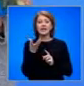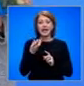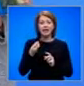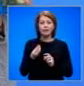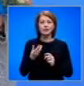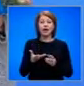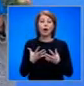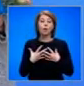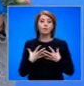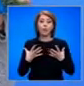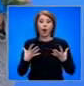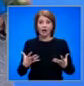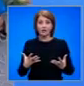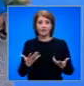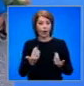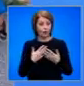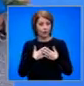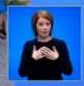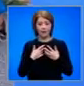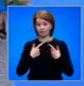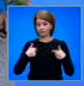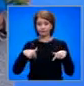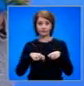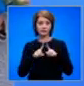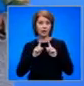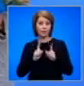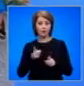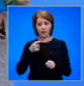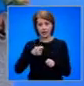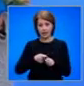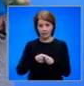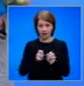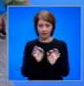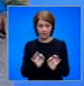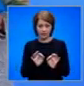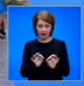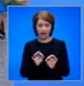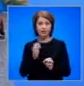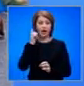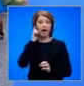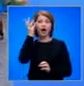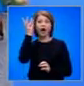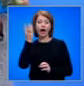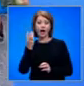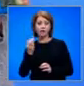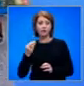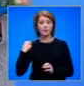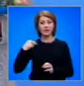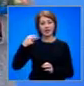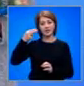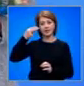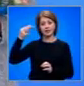което притежаваме. Ние можем да направим така, че каузите на президентската институция